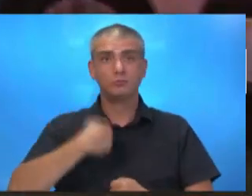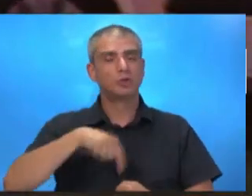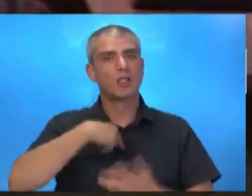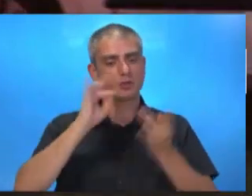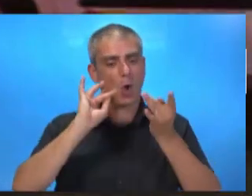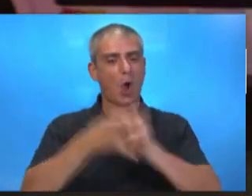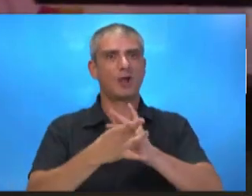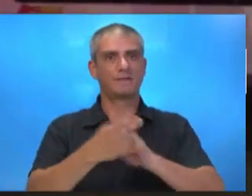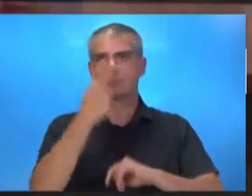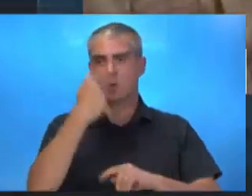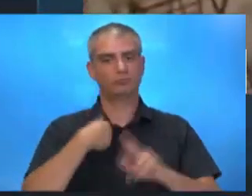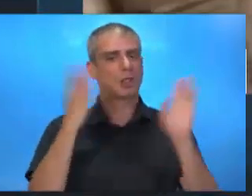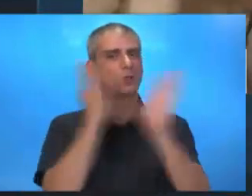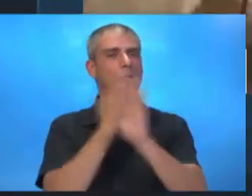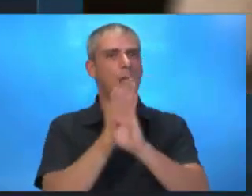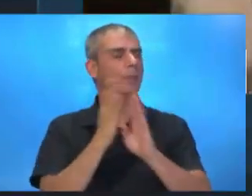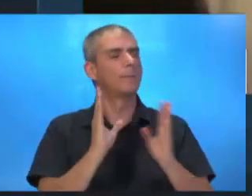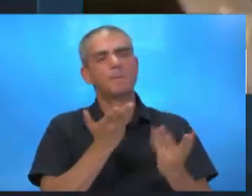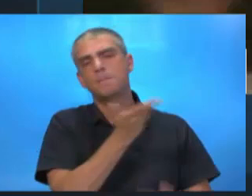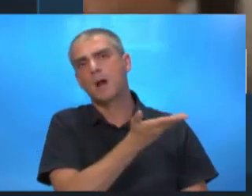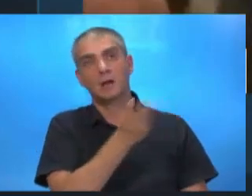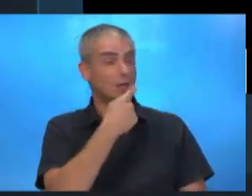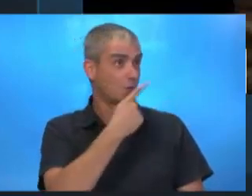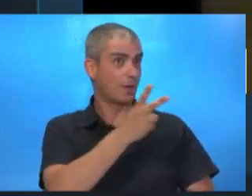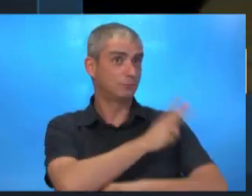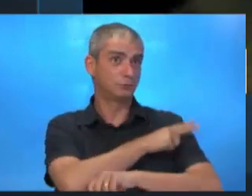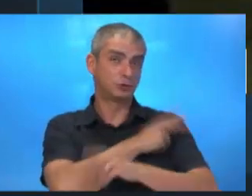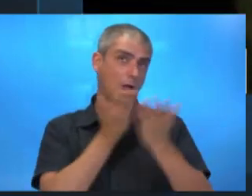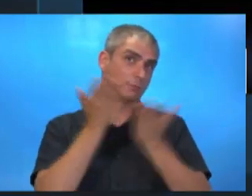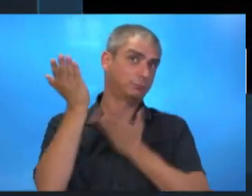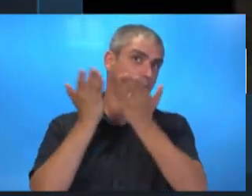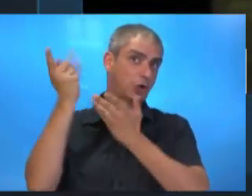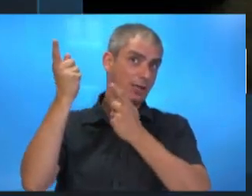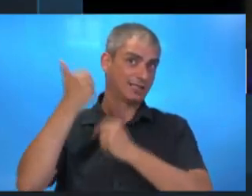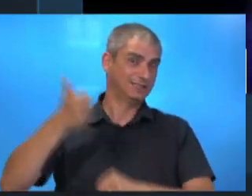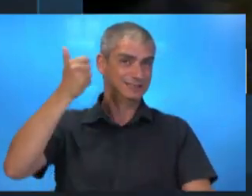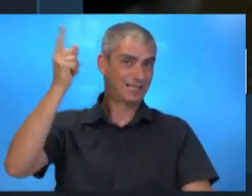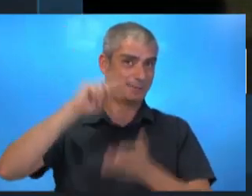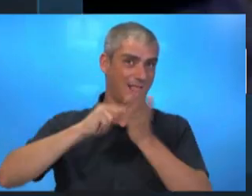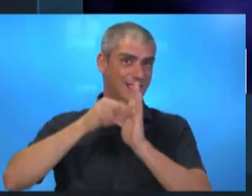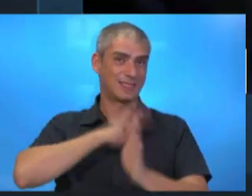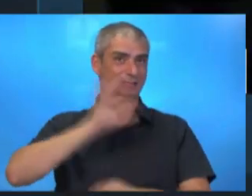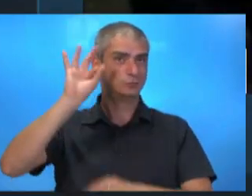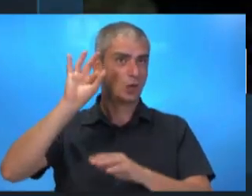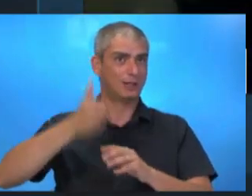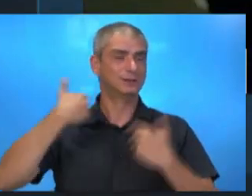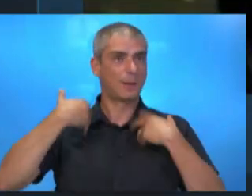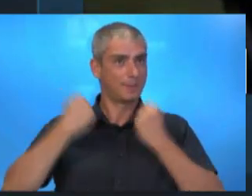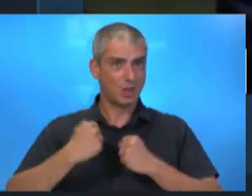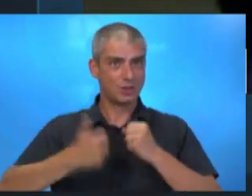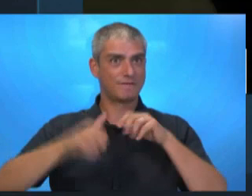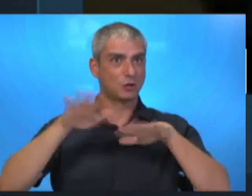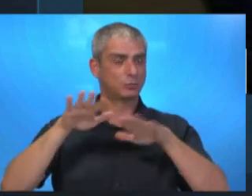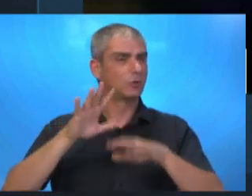בנו מחבלים? אז אתה אומר שהמשטרה משרתת את האינטרסים של שר הביטחון וראש הממשלה. עד